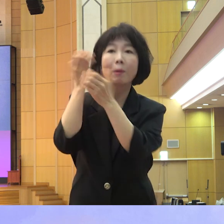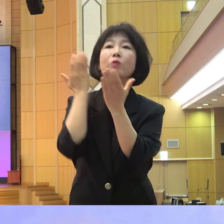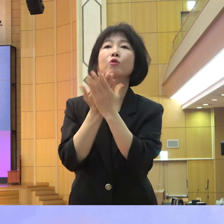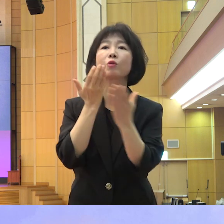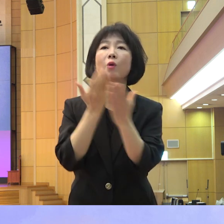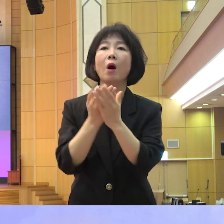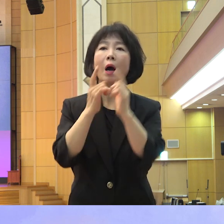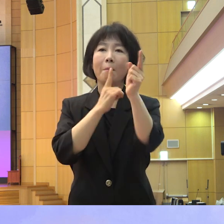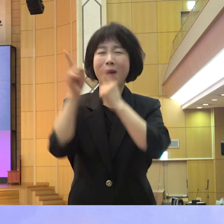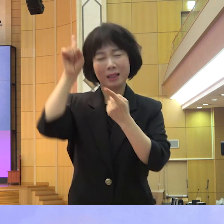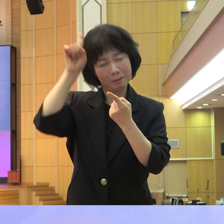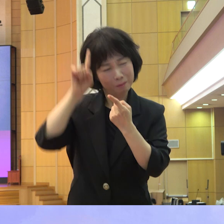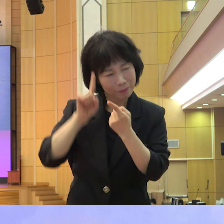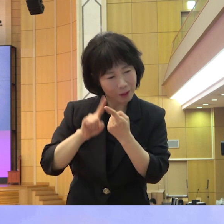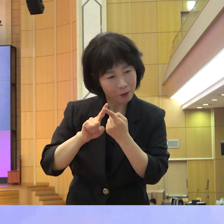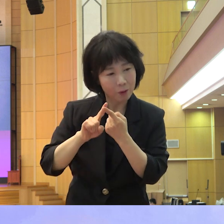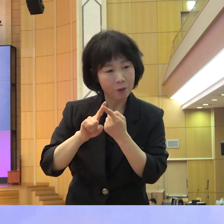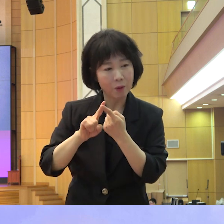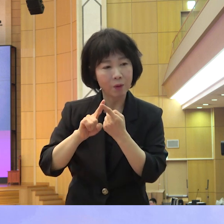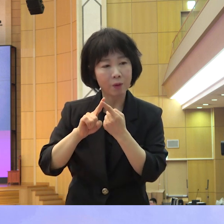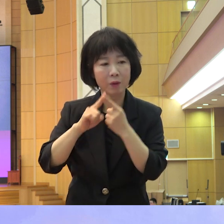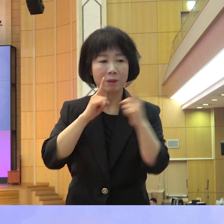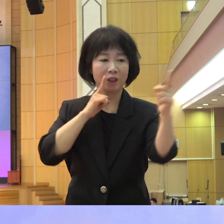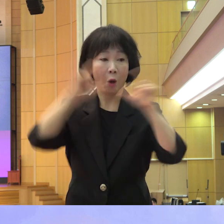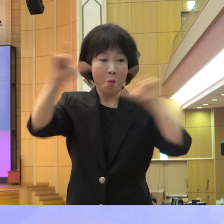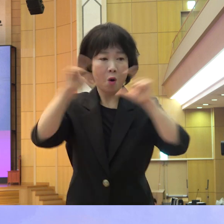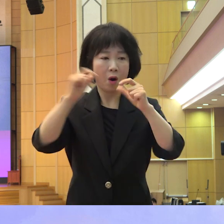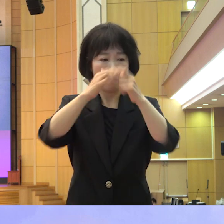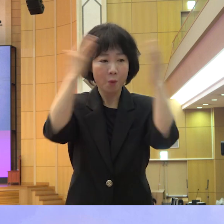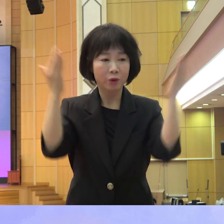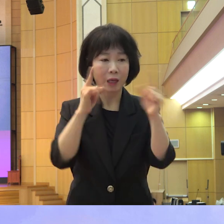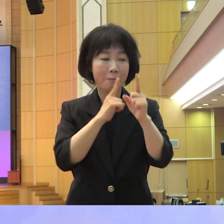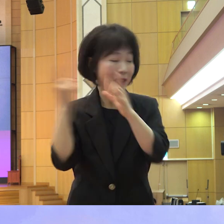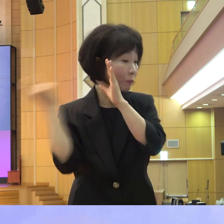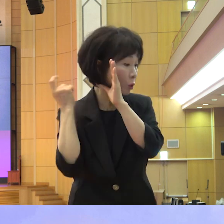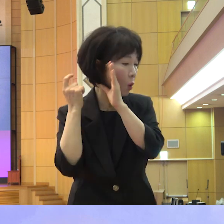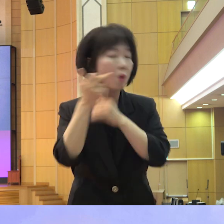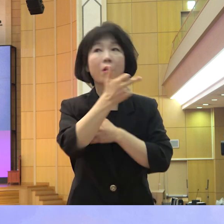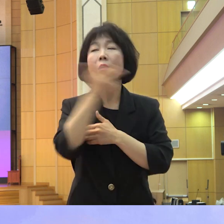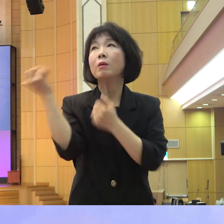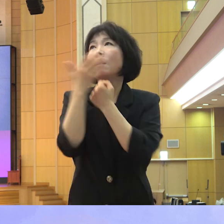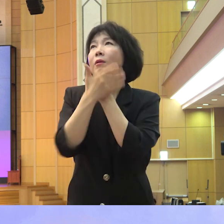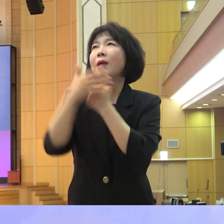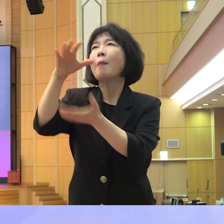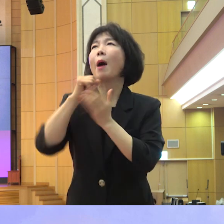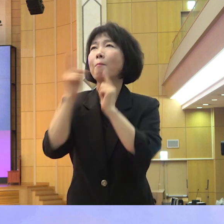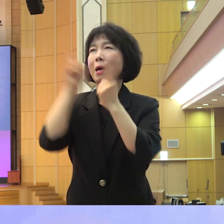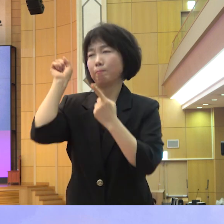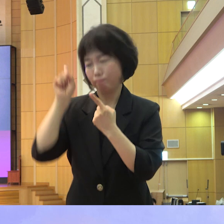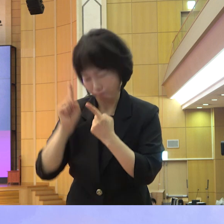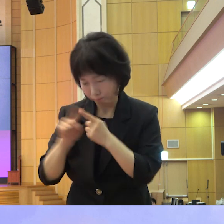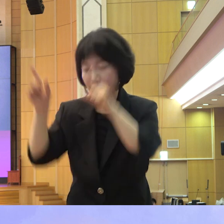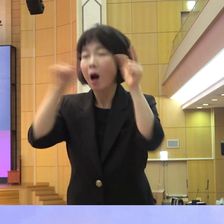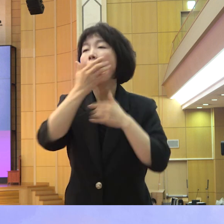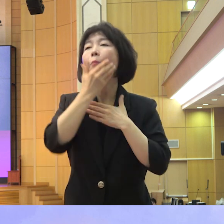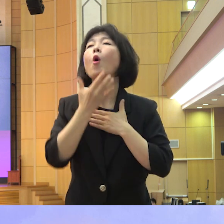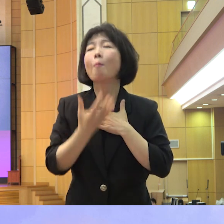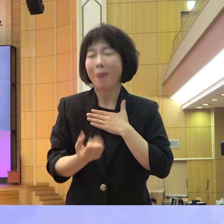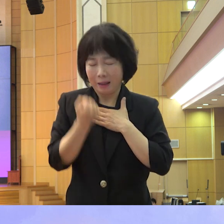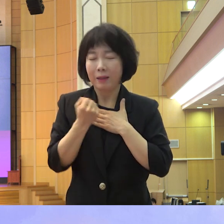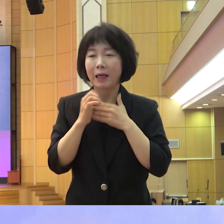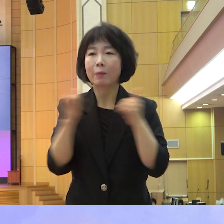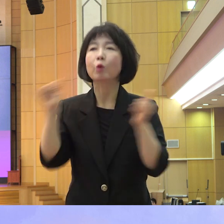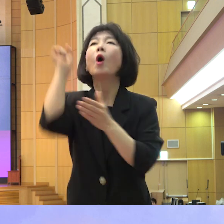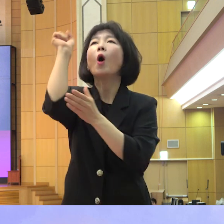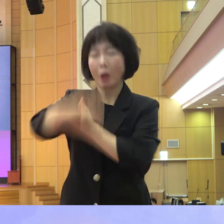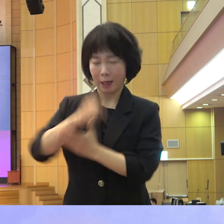주시옵고 그 말씀이 하나님의 귀한 말씀이 되어서 우리 모두가 큰 은혜 받고 말씀대로 살아서 복 있는 심령들 다